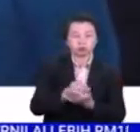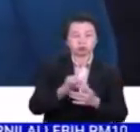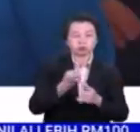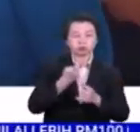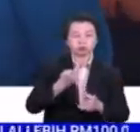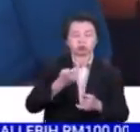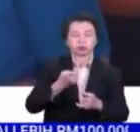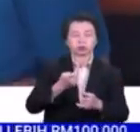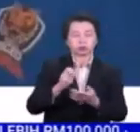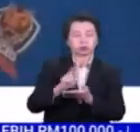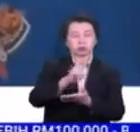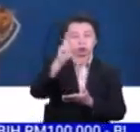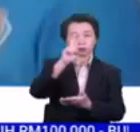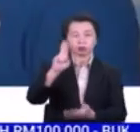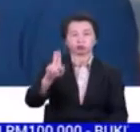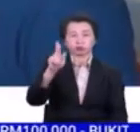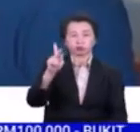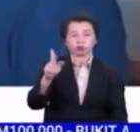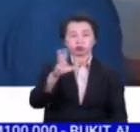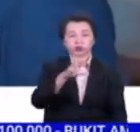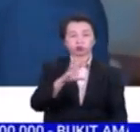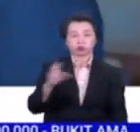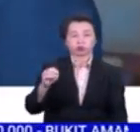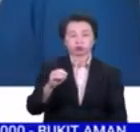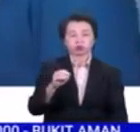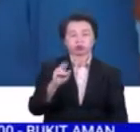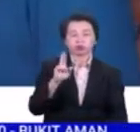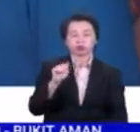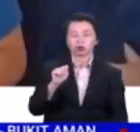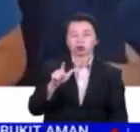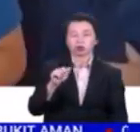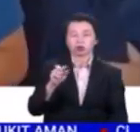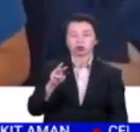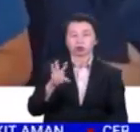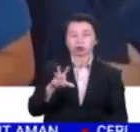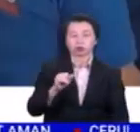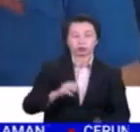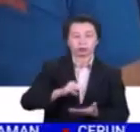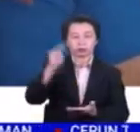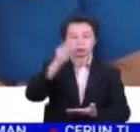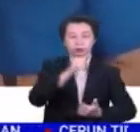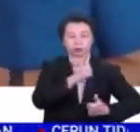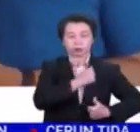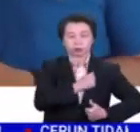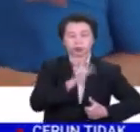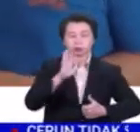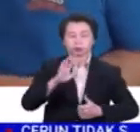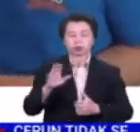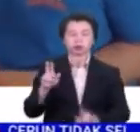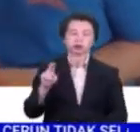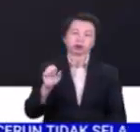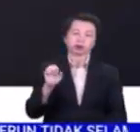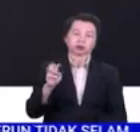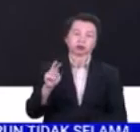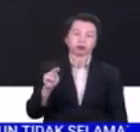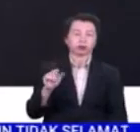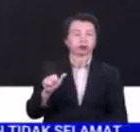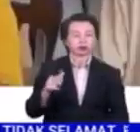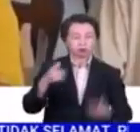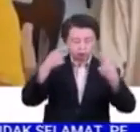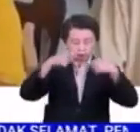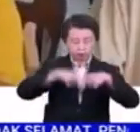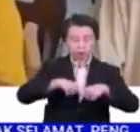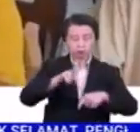United Kingdom dan alumni Mochtar tentara diraja Beliau juga merupakan naik ketua bahagian amnos Simpang renggam sejak